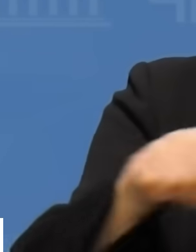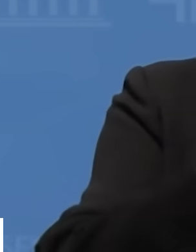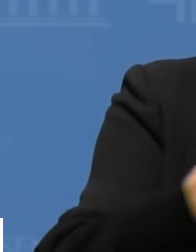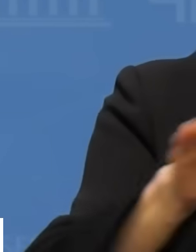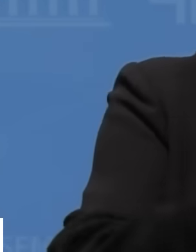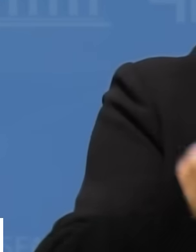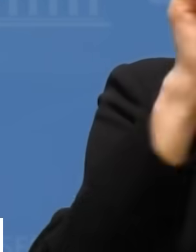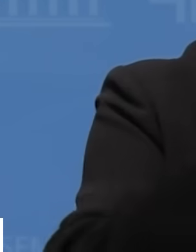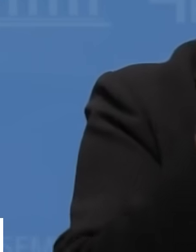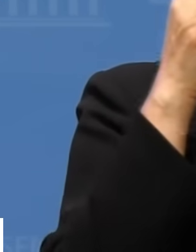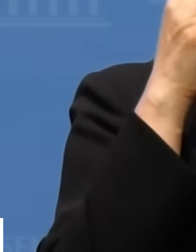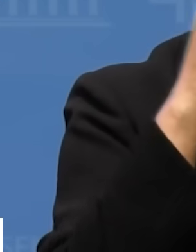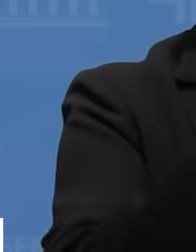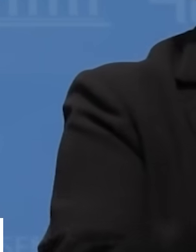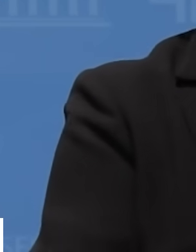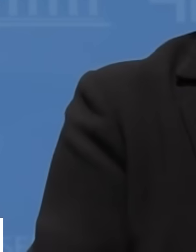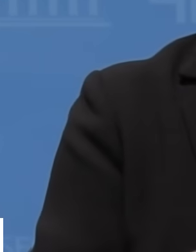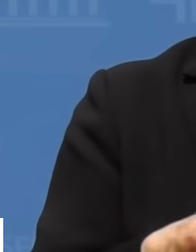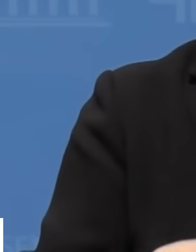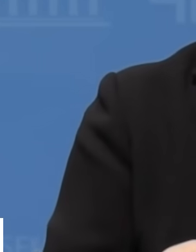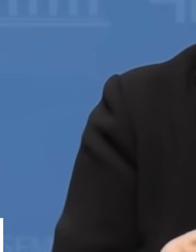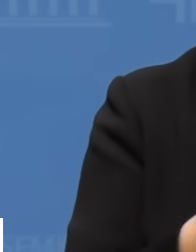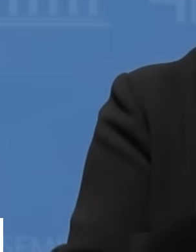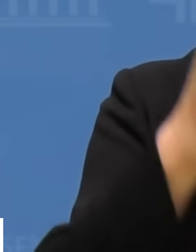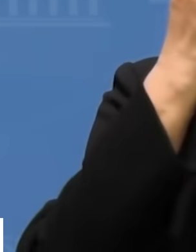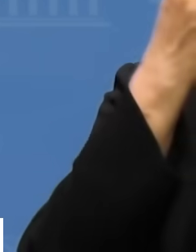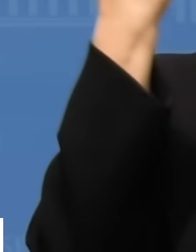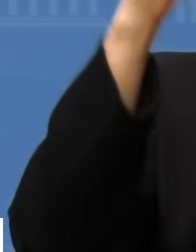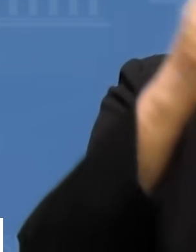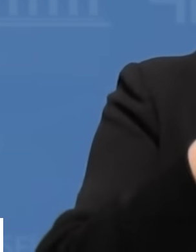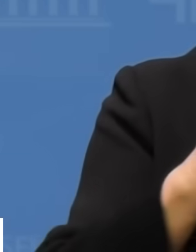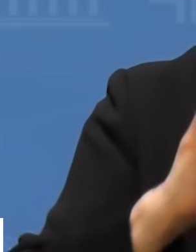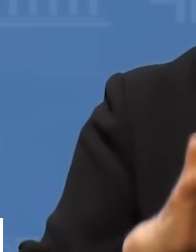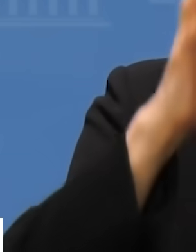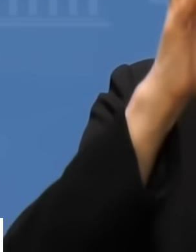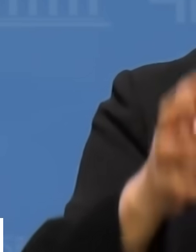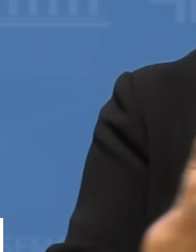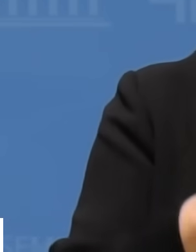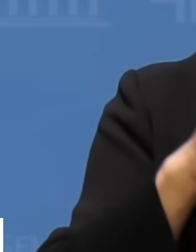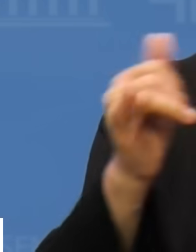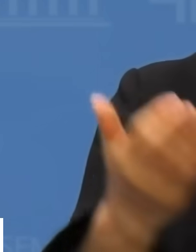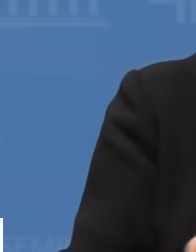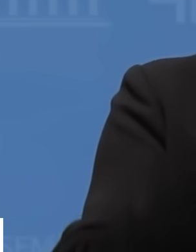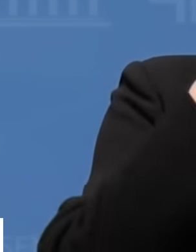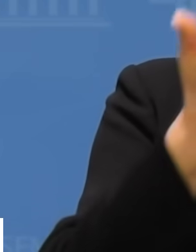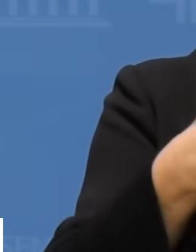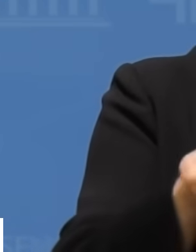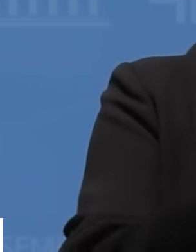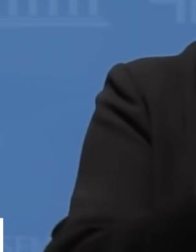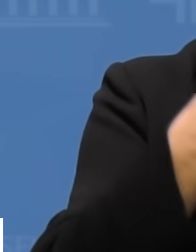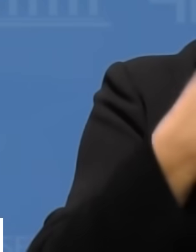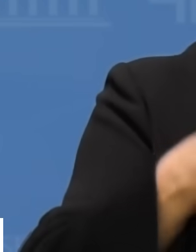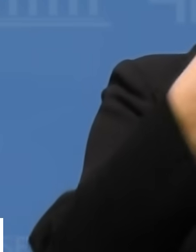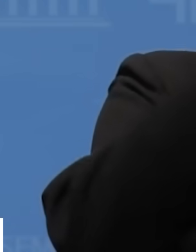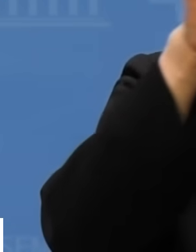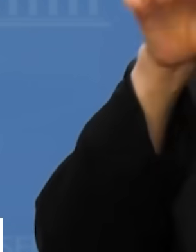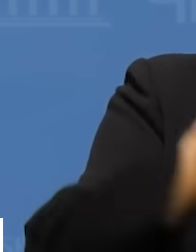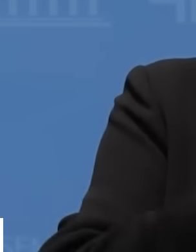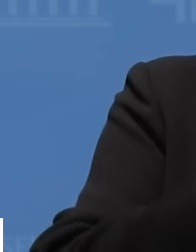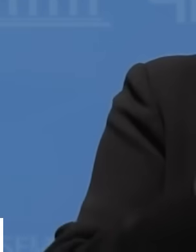우리 아이들이 창의적이고 자유로운 글로벌 인재로 성장해 나갈 수 있도록 교육 예산